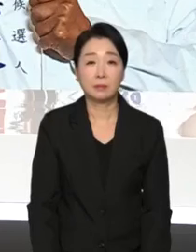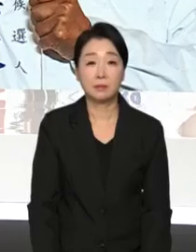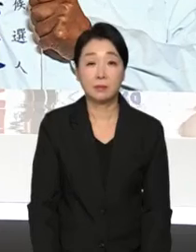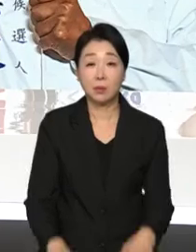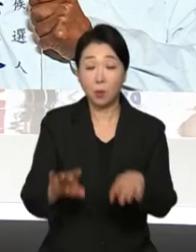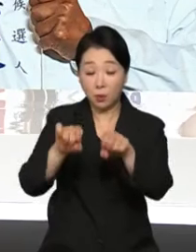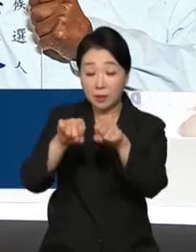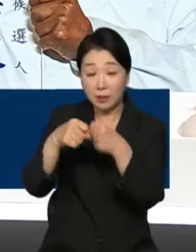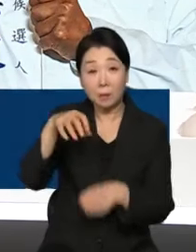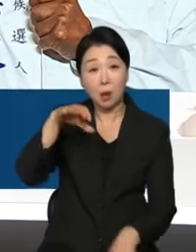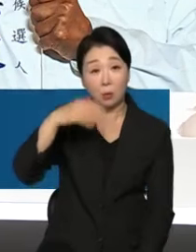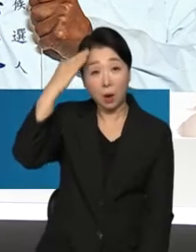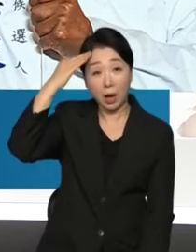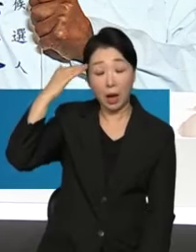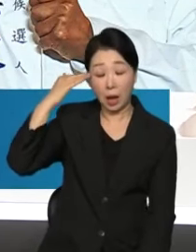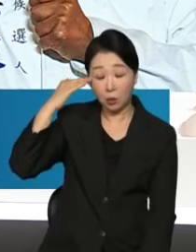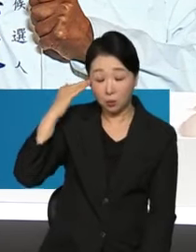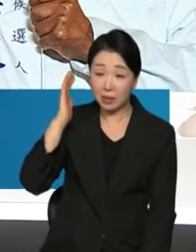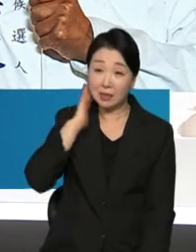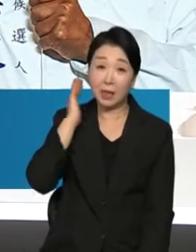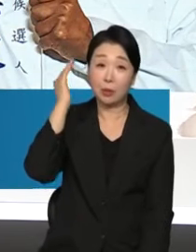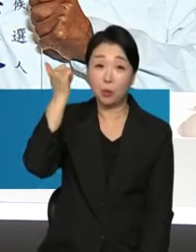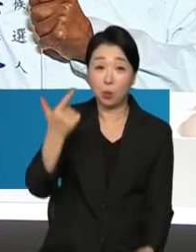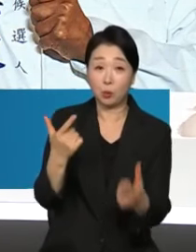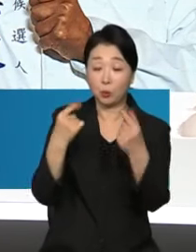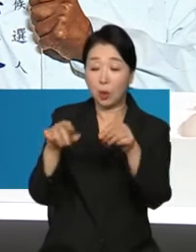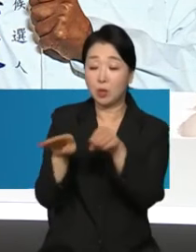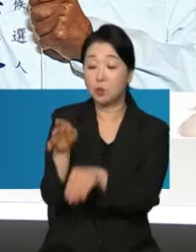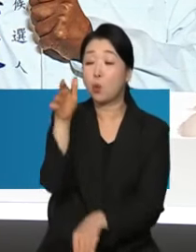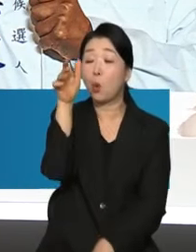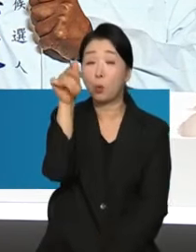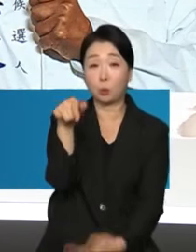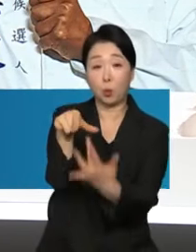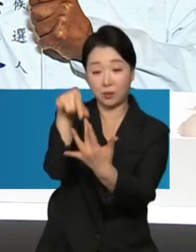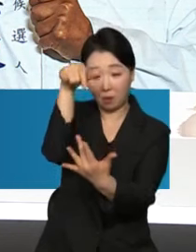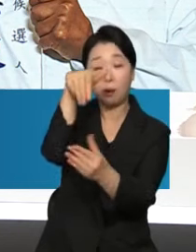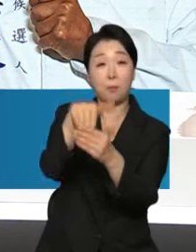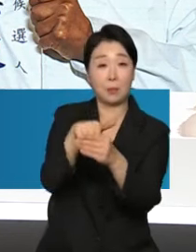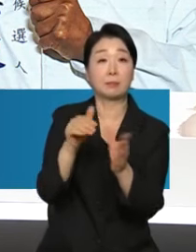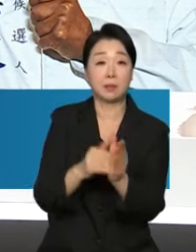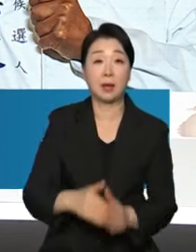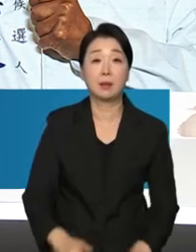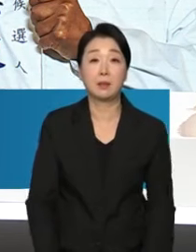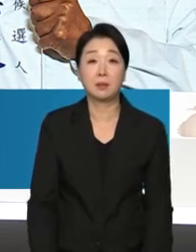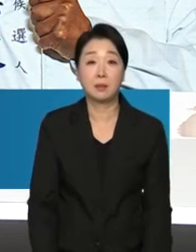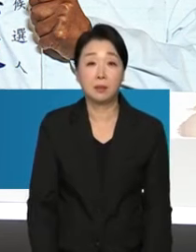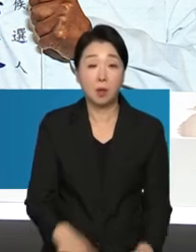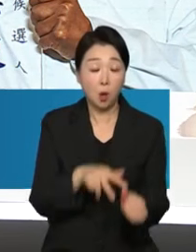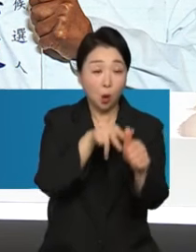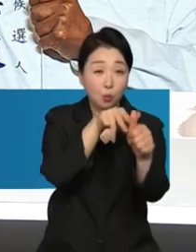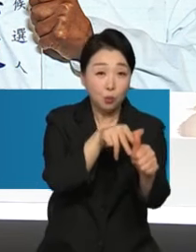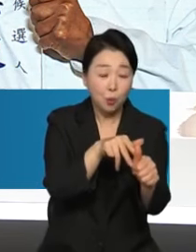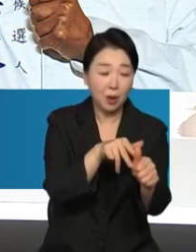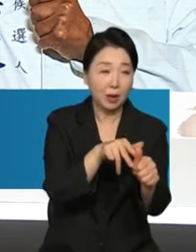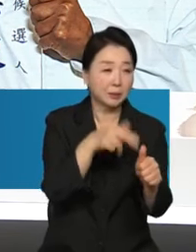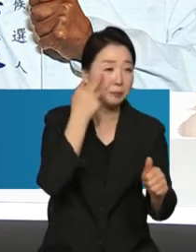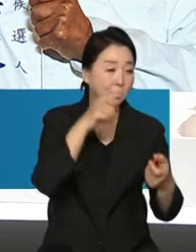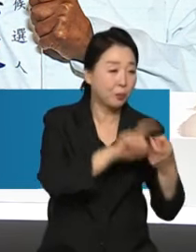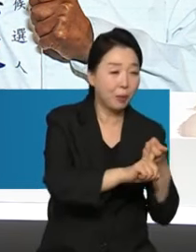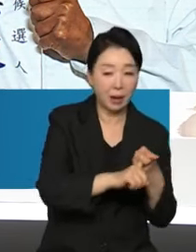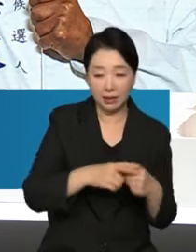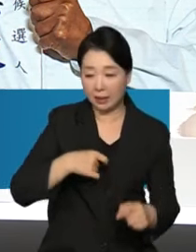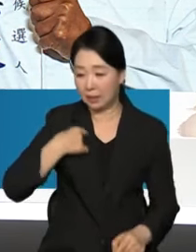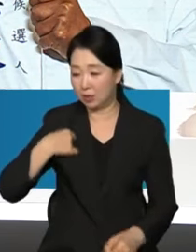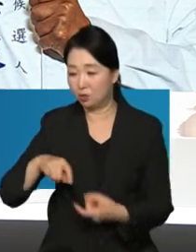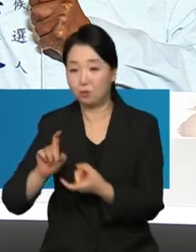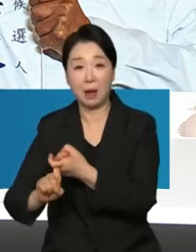오늘 대만에선 우리나라 대통령 격인 총통을 뽑는 선거가 치러졌습니다. 각 유력 후보가 친미와 친중의